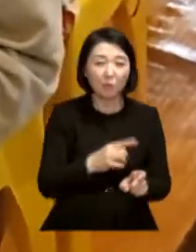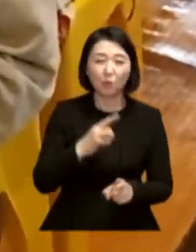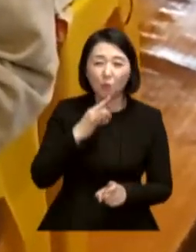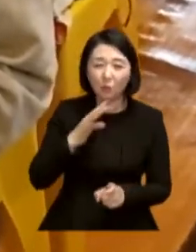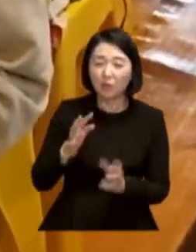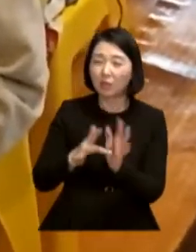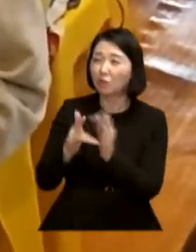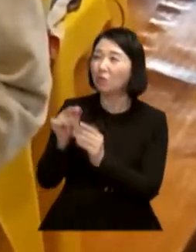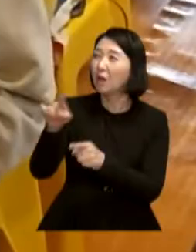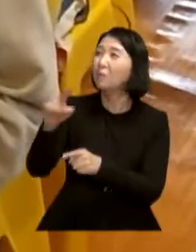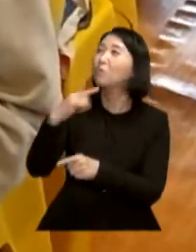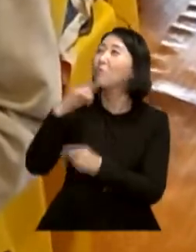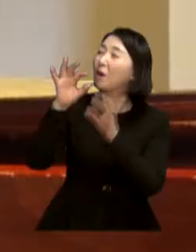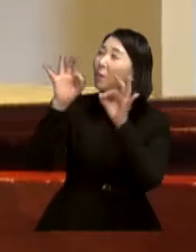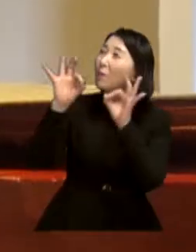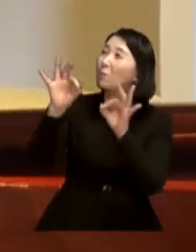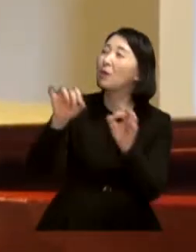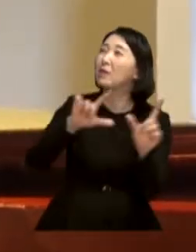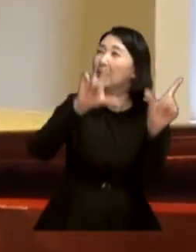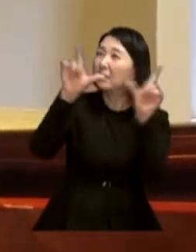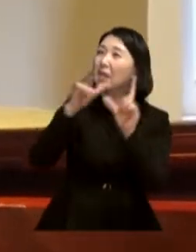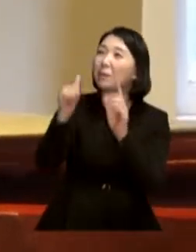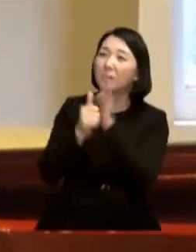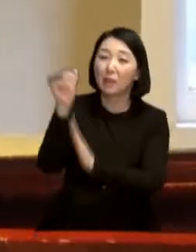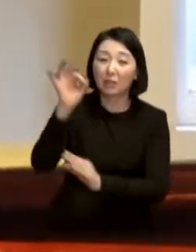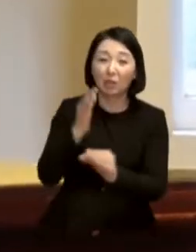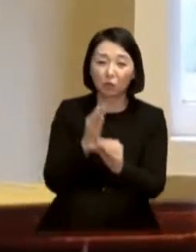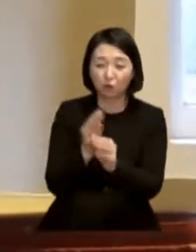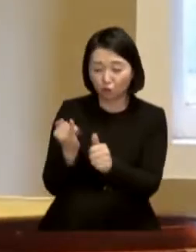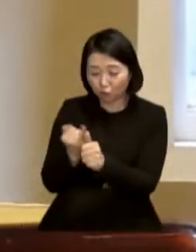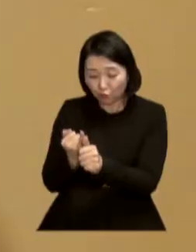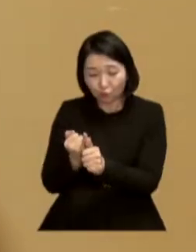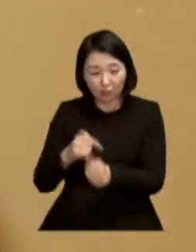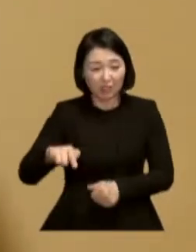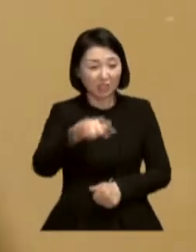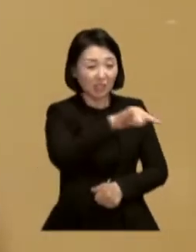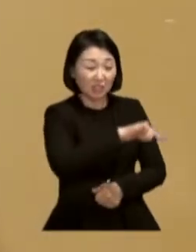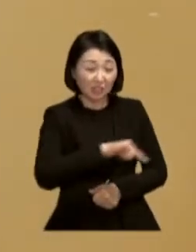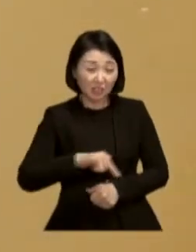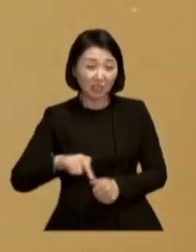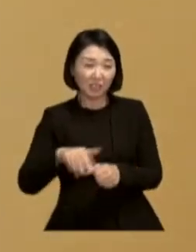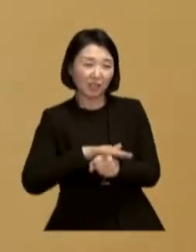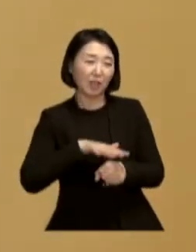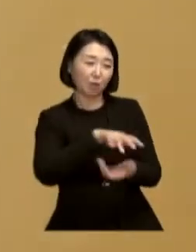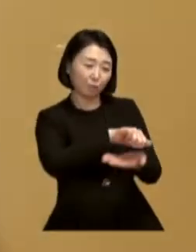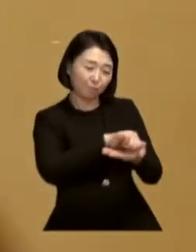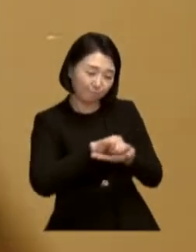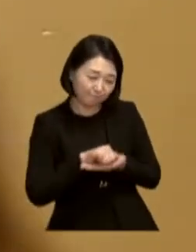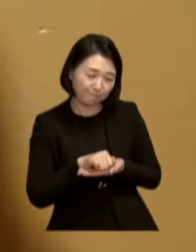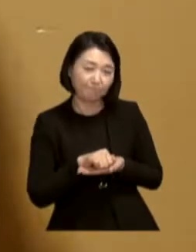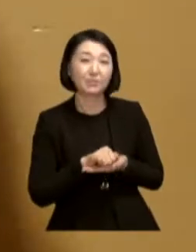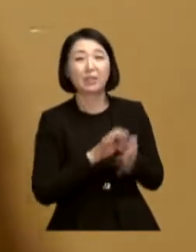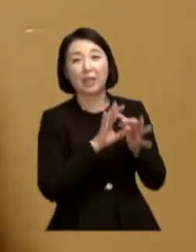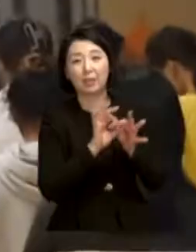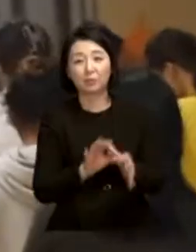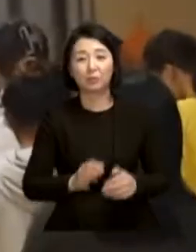찾고 있기에 이희석 선교사와 장지연 선교사 내외는 이들을 품는 사명을 놓을 수 없다.